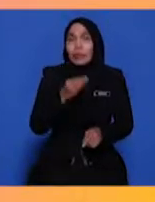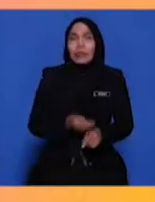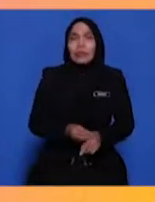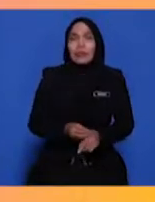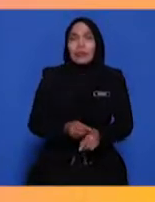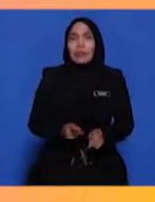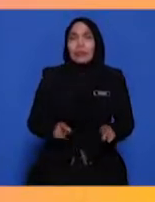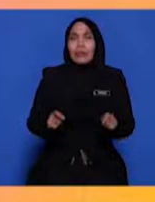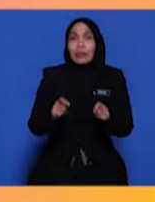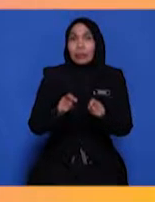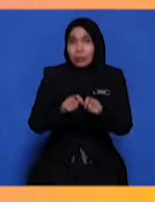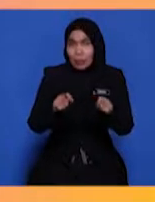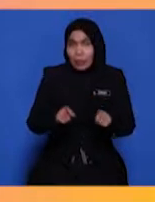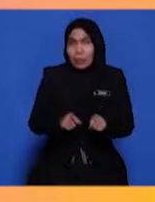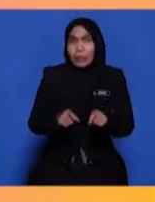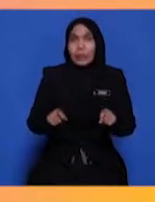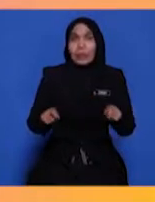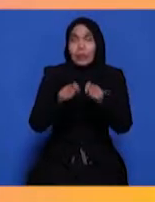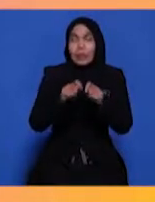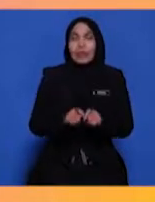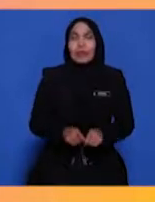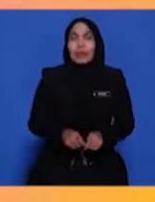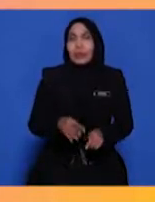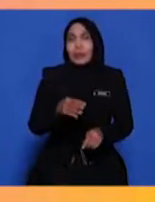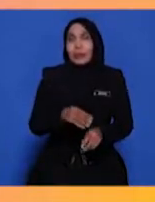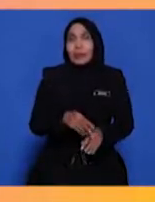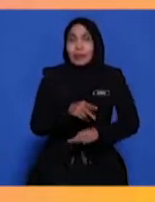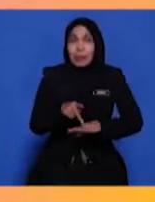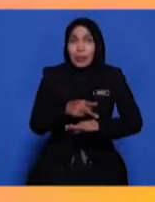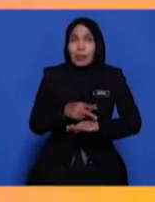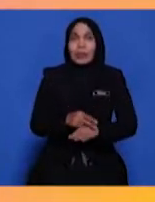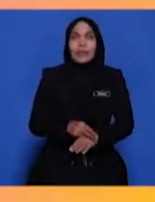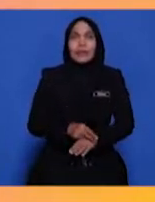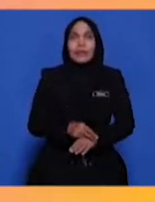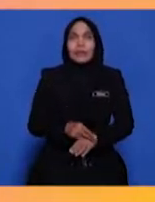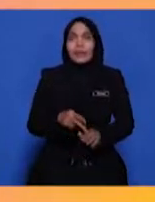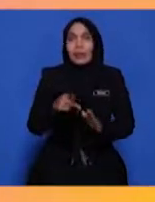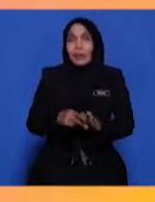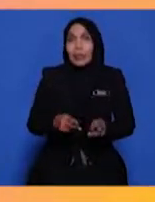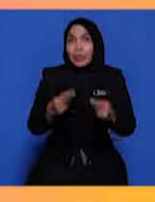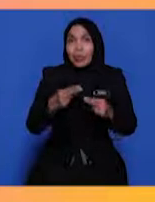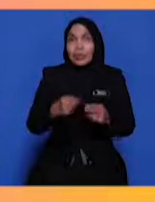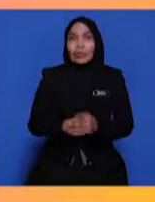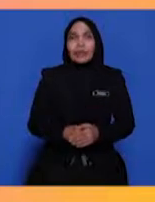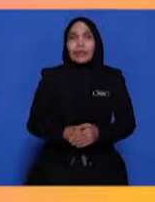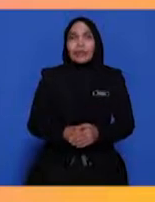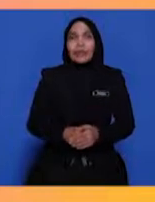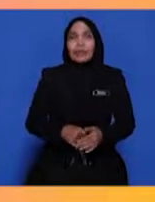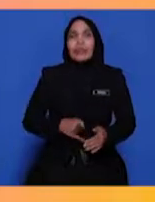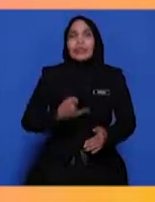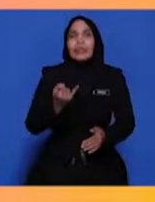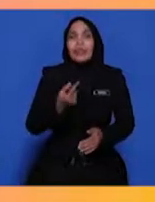pakaian. Kehendak ialah sinonim dengan keinginan untuk menjalani kehidupan selesa